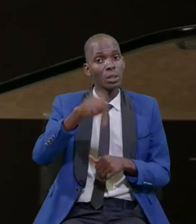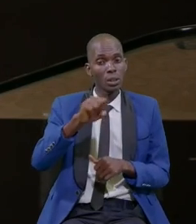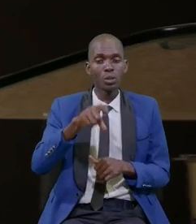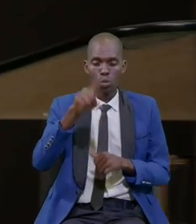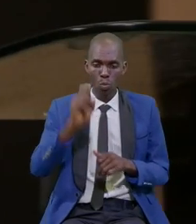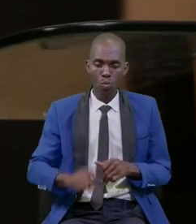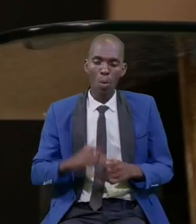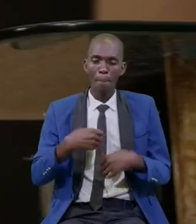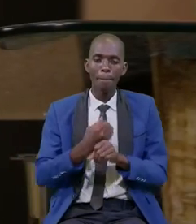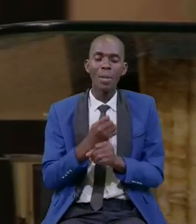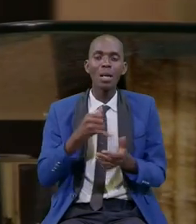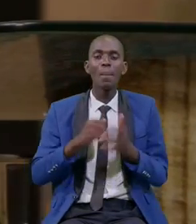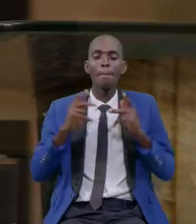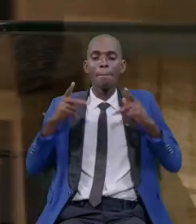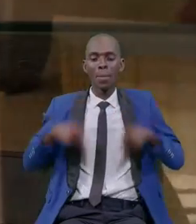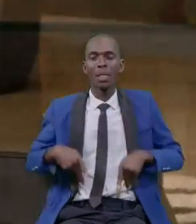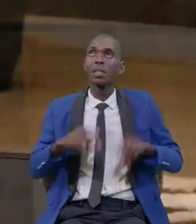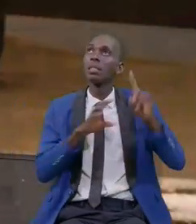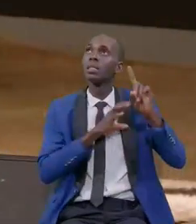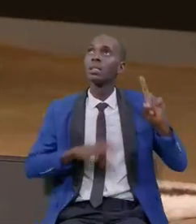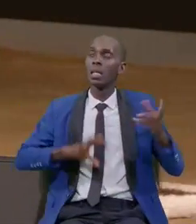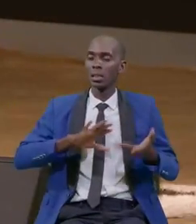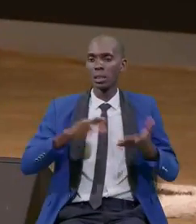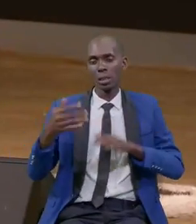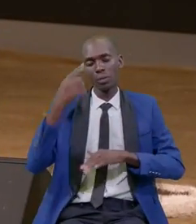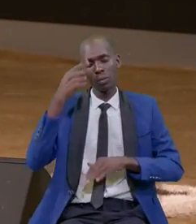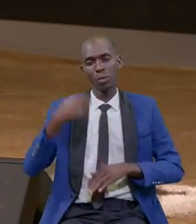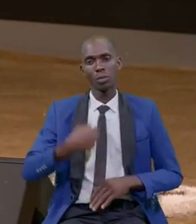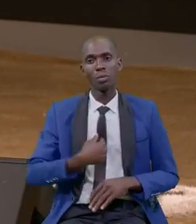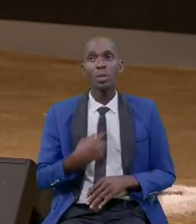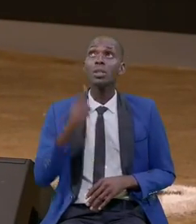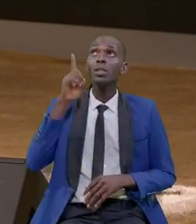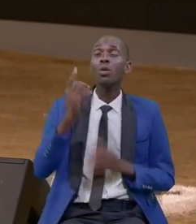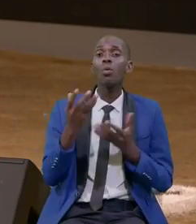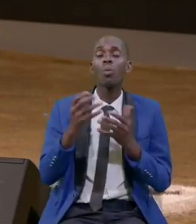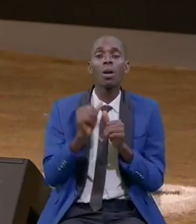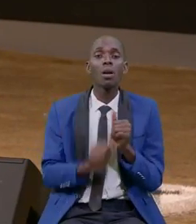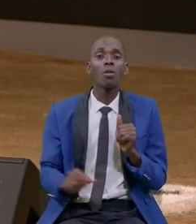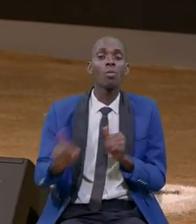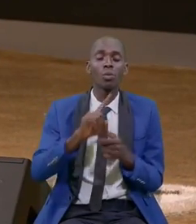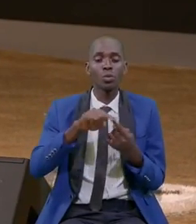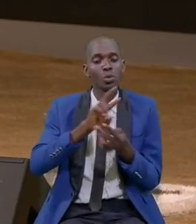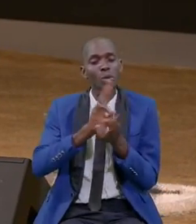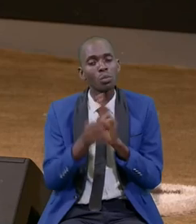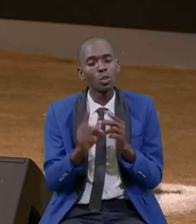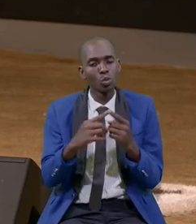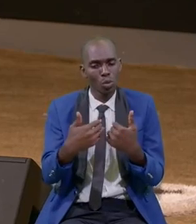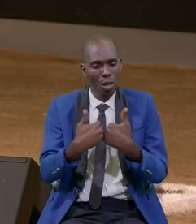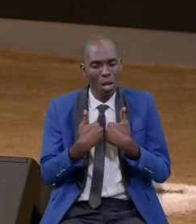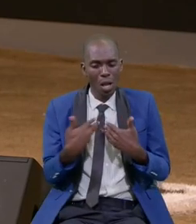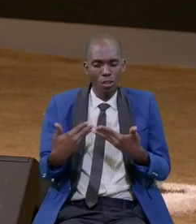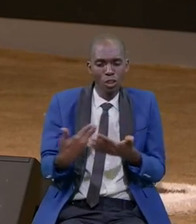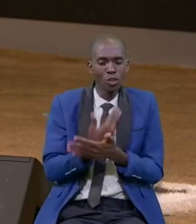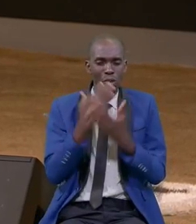est mort pour moi. Christ espère que tout le monde se repent afin d'avoir la